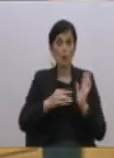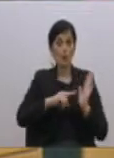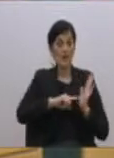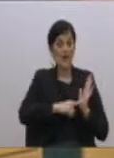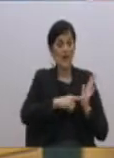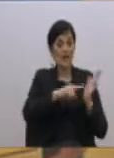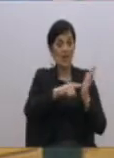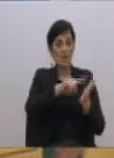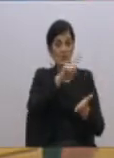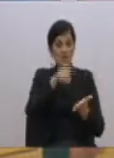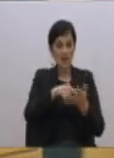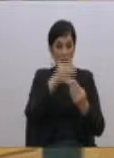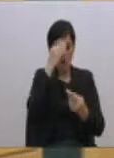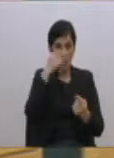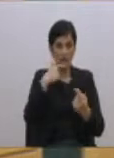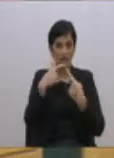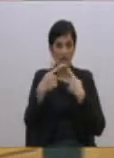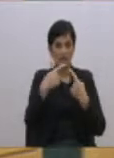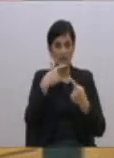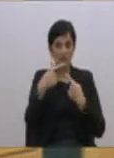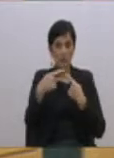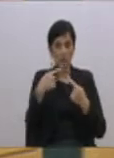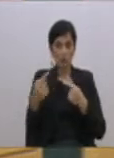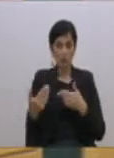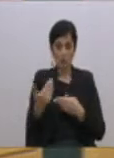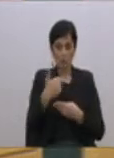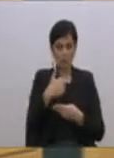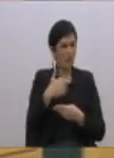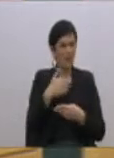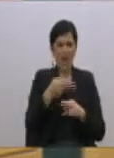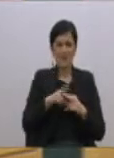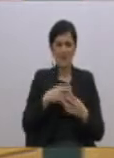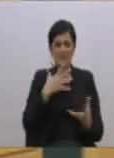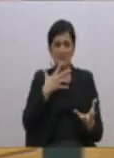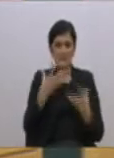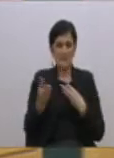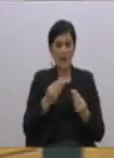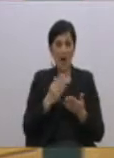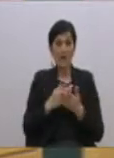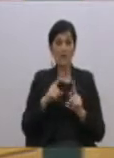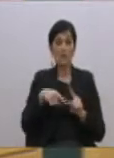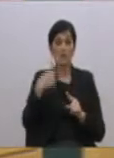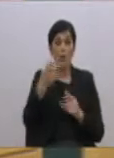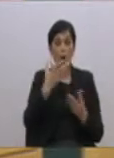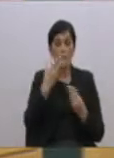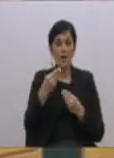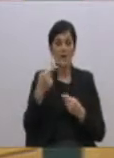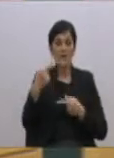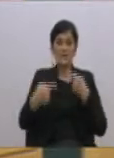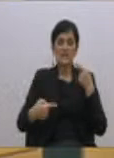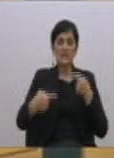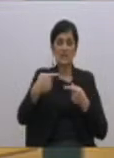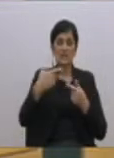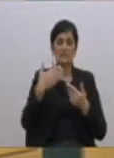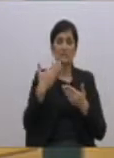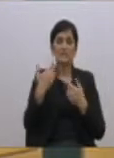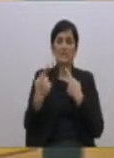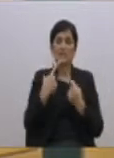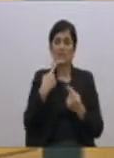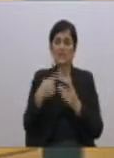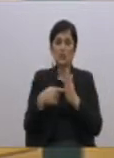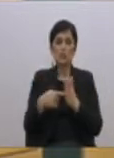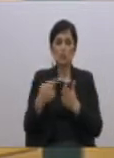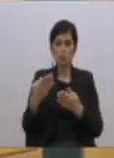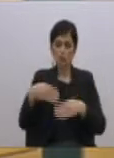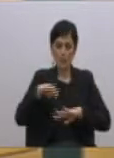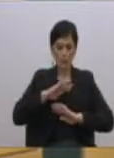საკითხებზე იმსჯელონ და დისკუსიას შემოვიდნენ, სინამდვილეში ეს არის ფარსი. მორიგი ფარსი, არავითარი დისკუსია მათი მხრიდან შემოთავაზებული არ ყოფილა.